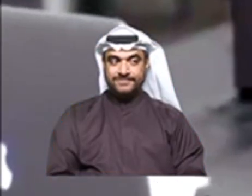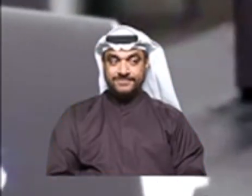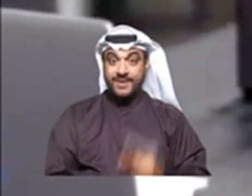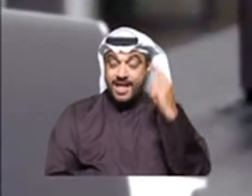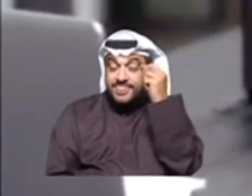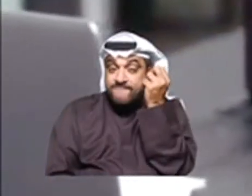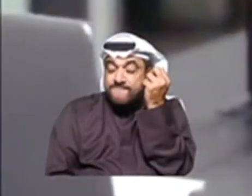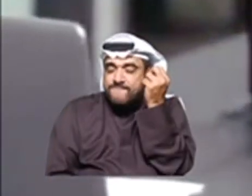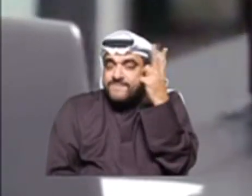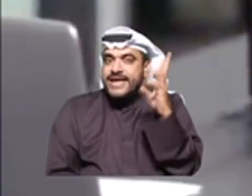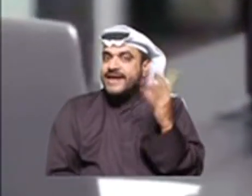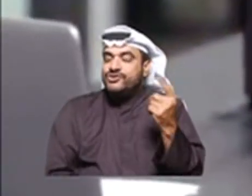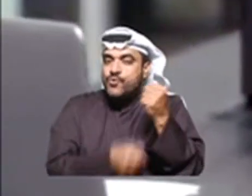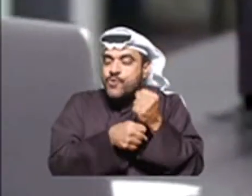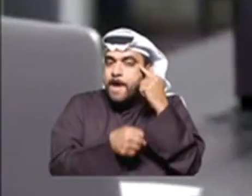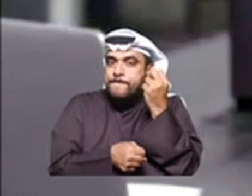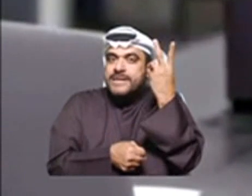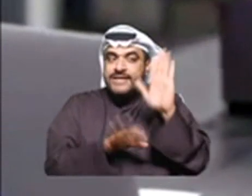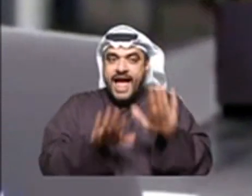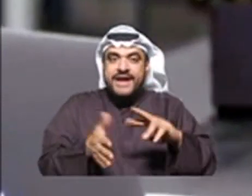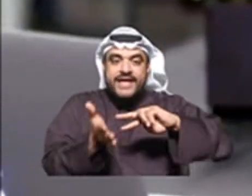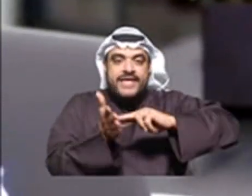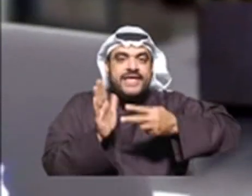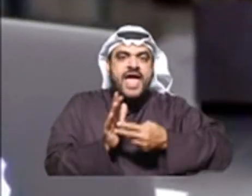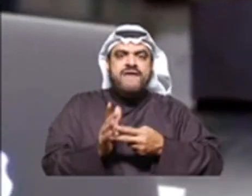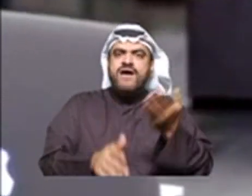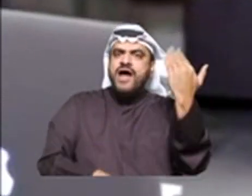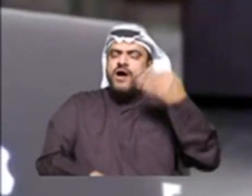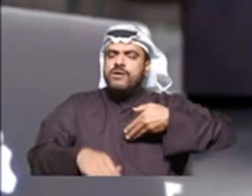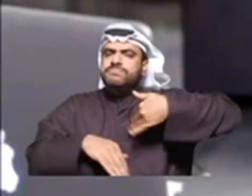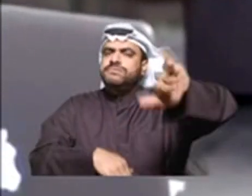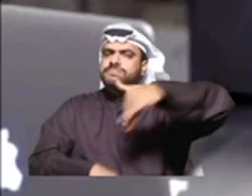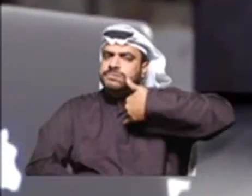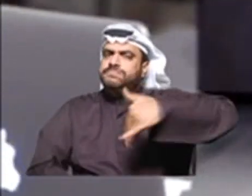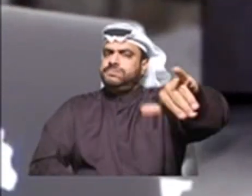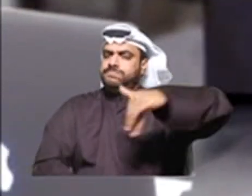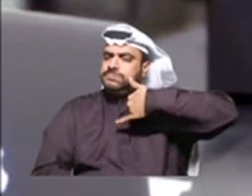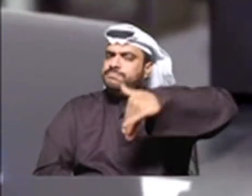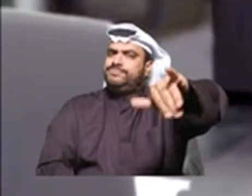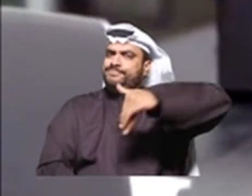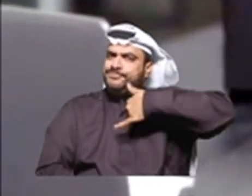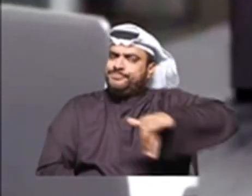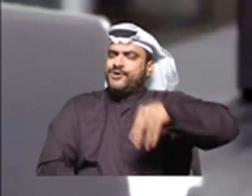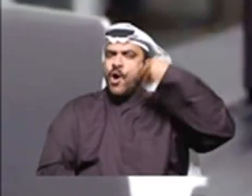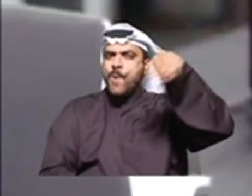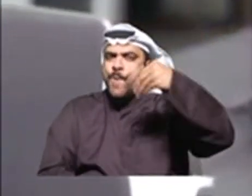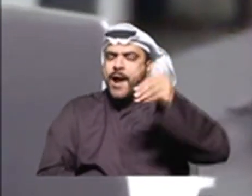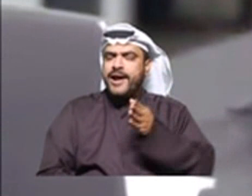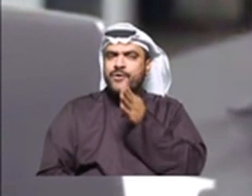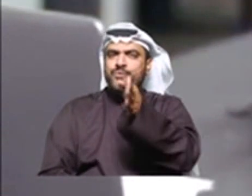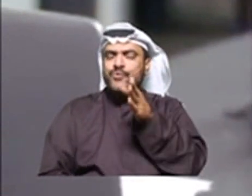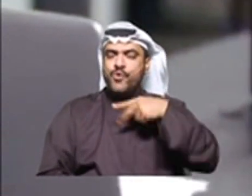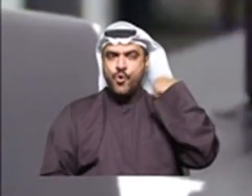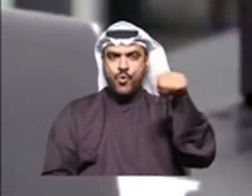فكرة المشروع دائما موجودة، لكن الإجراءات الروتينية والمشاوير اللي كنا نحتاج نسويها ونروح فيها حق الوزارة